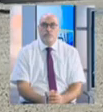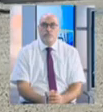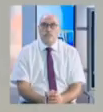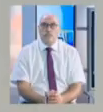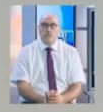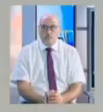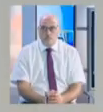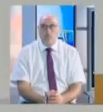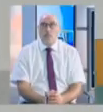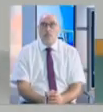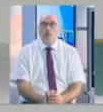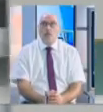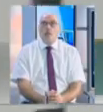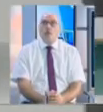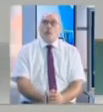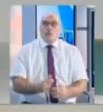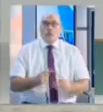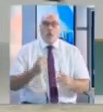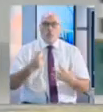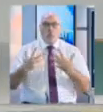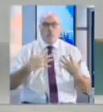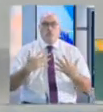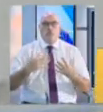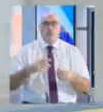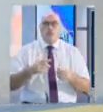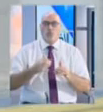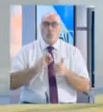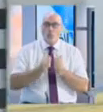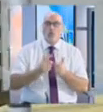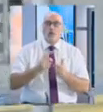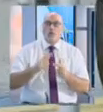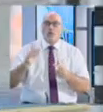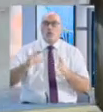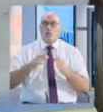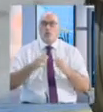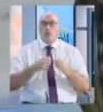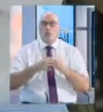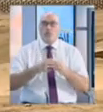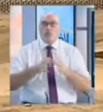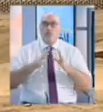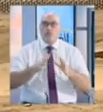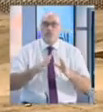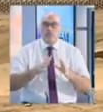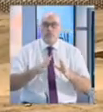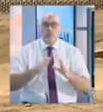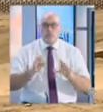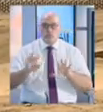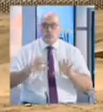هذا وقد جرت المنافسة وسط أجواء تنافسية عالية بين الفرق المشاركة في ظروف